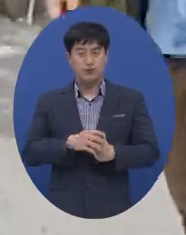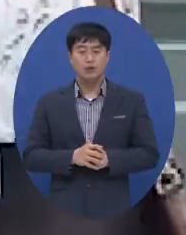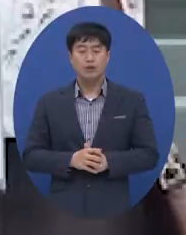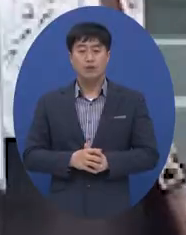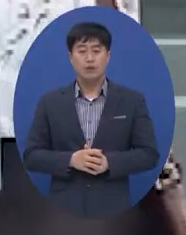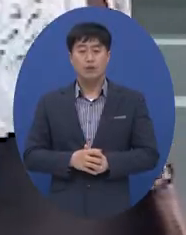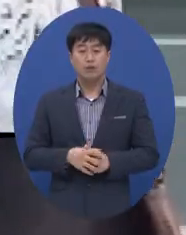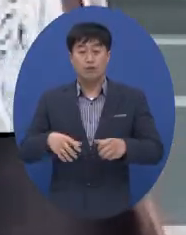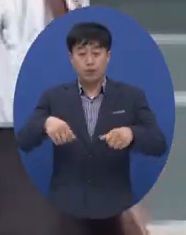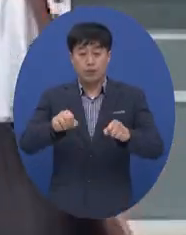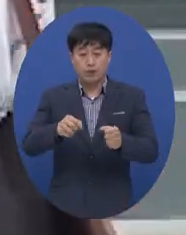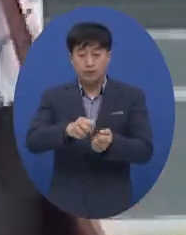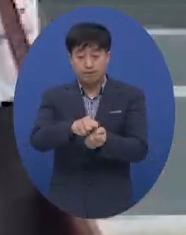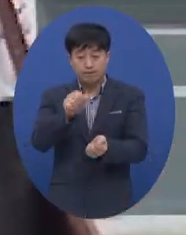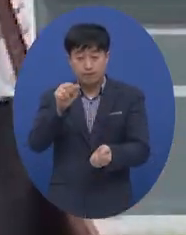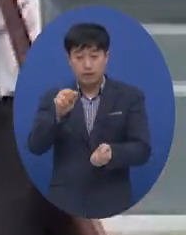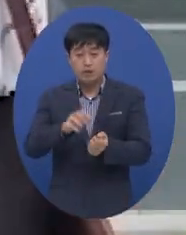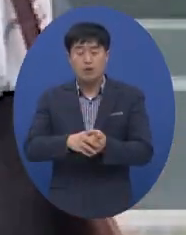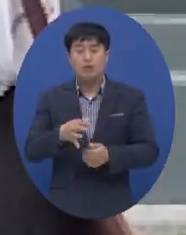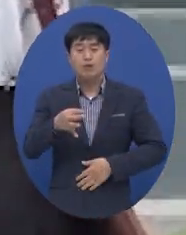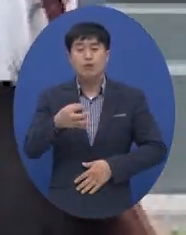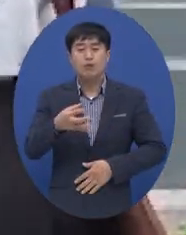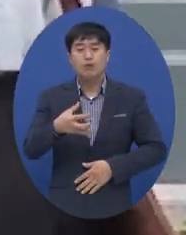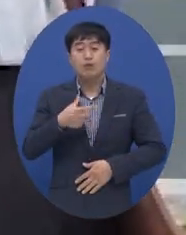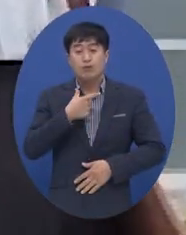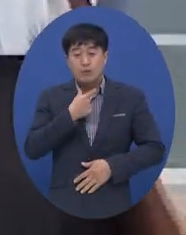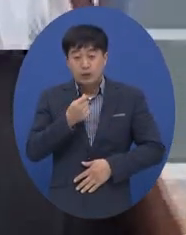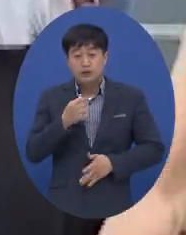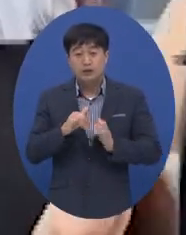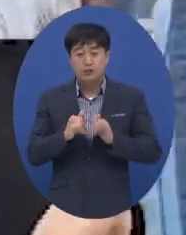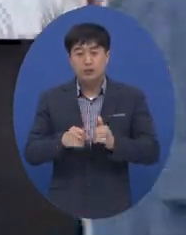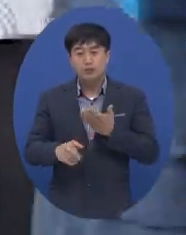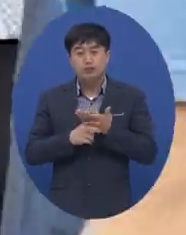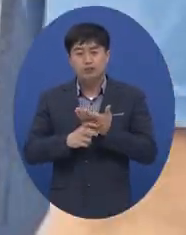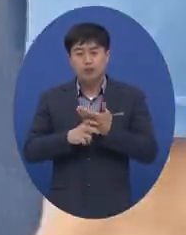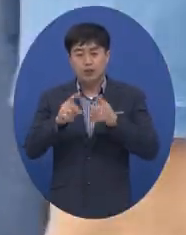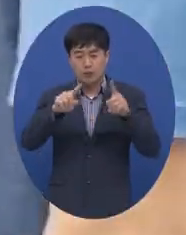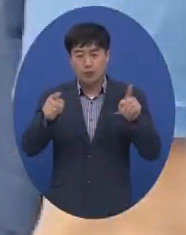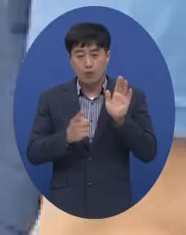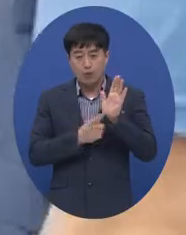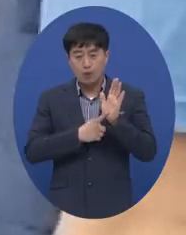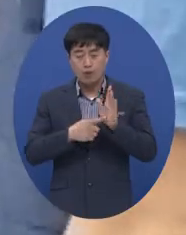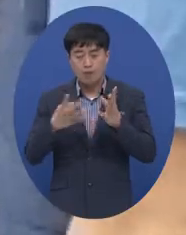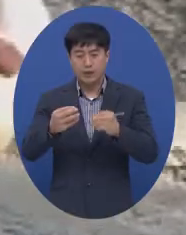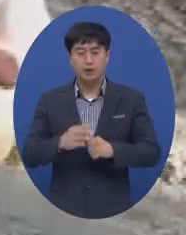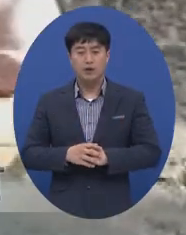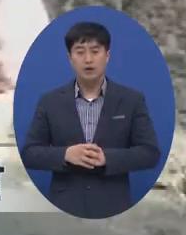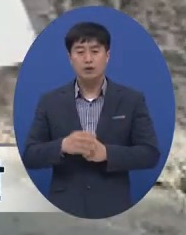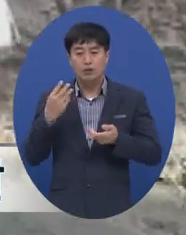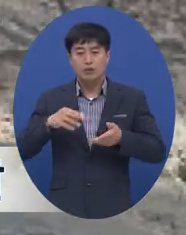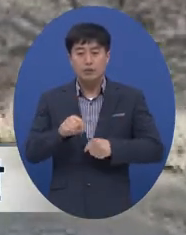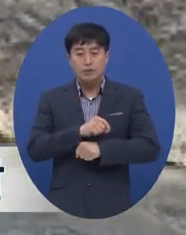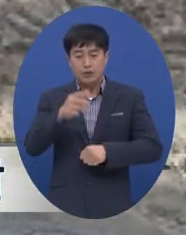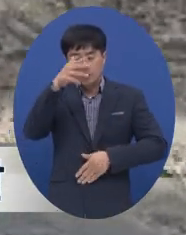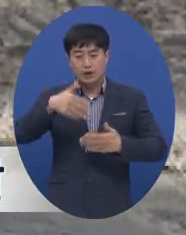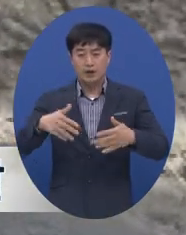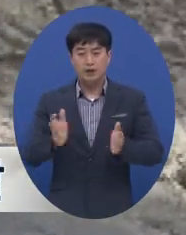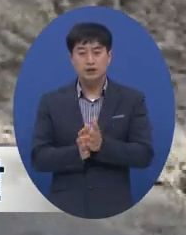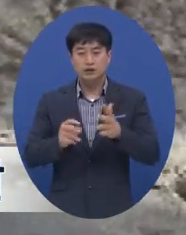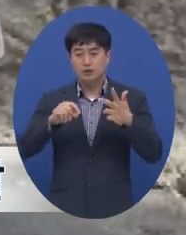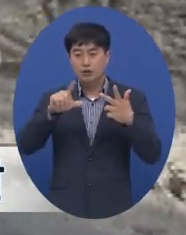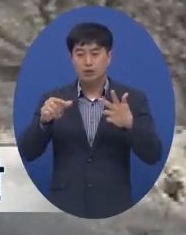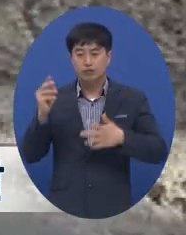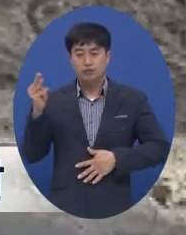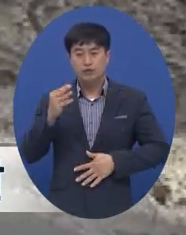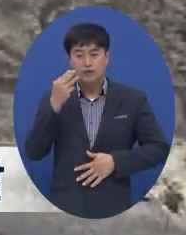잡혔습니다. 오토바이 짐칸을 열어보니 급전이 필요한 서민들을 노린 불법 전단이 잔뜩 나옵니다. 경기도 특별사법경찰단은